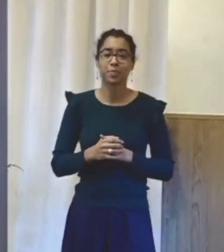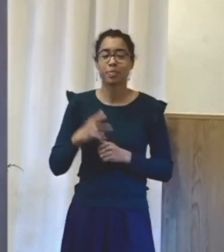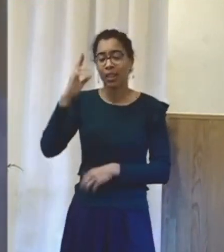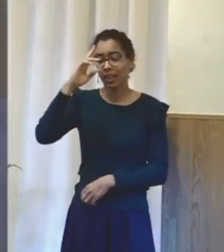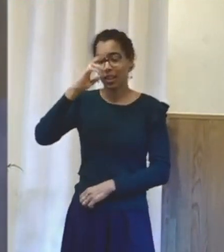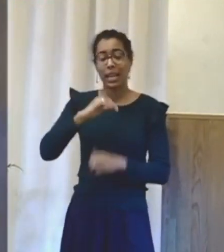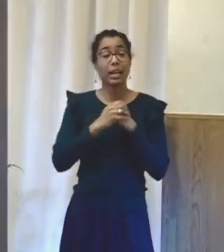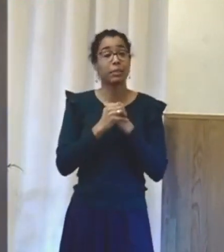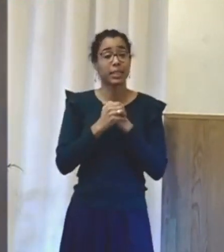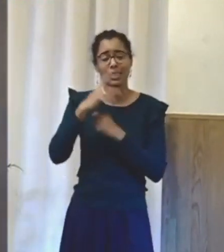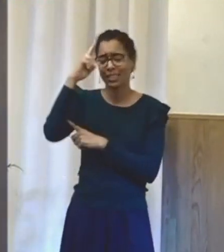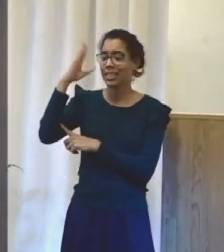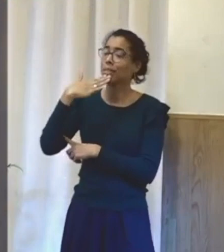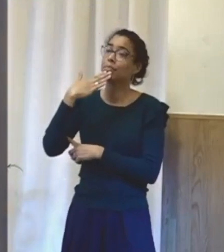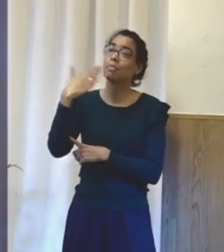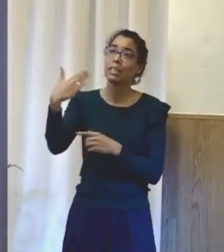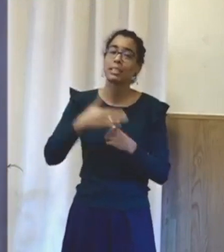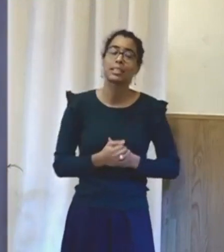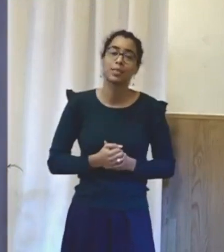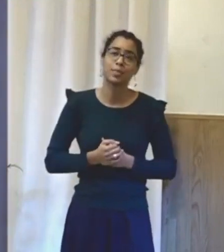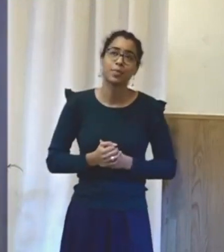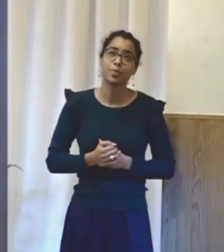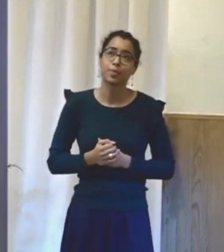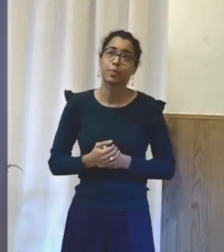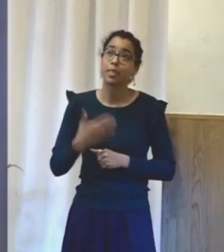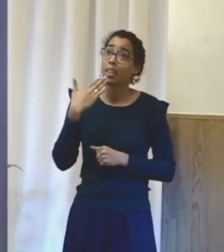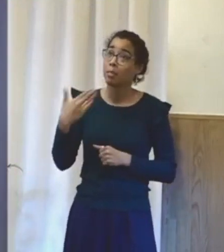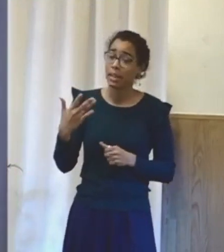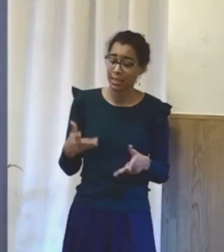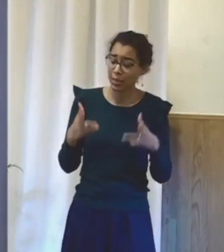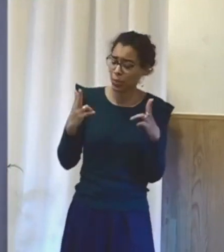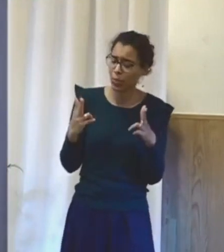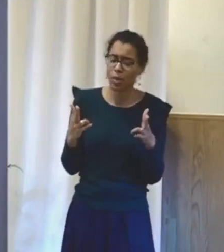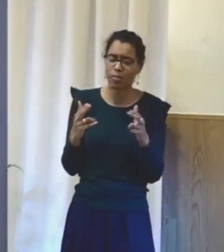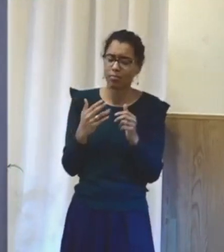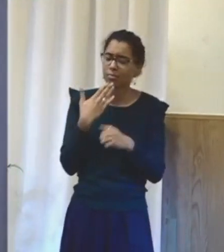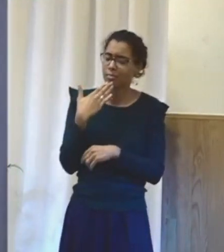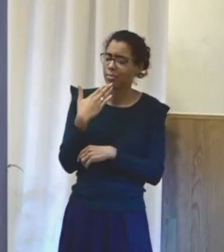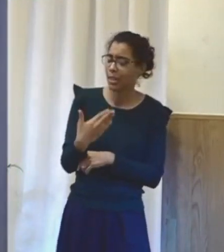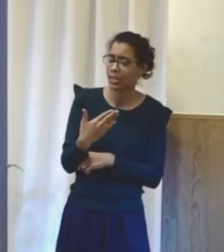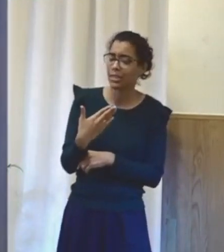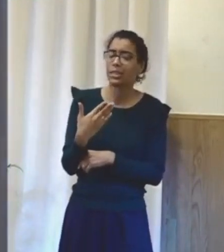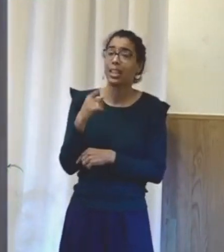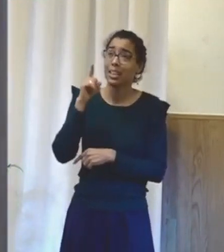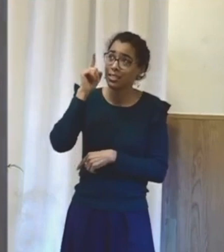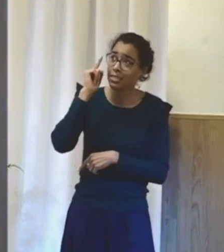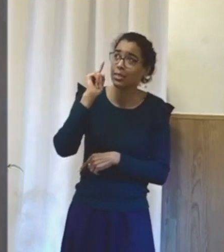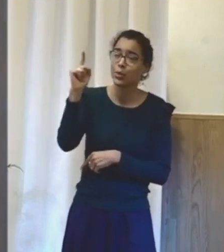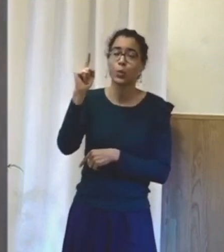Seigneur, je veux simplement te dire merci. Merci pour ce temps, ce moment. Merci parce que c'est toi,